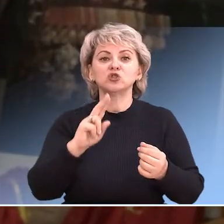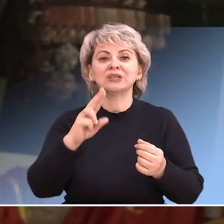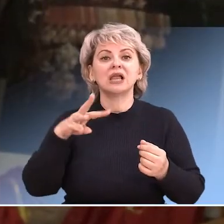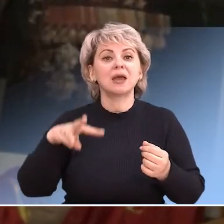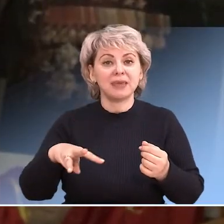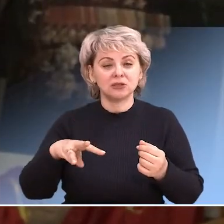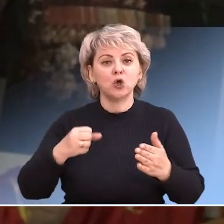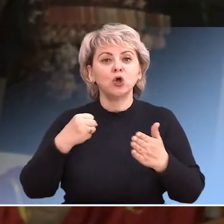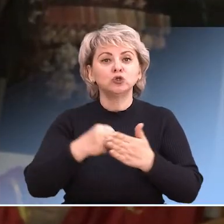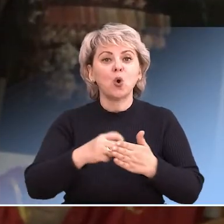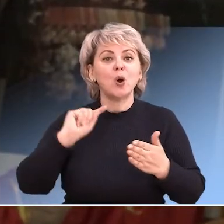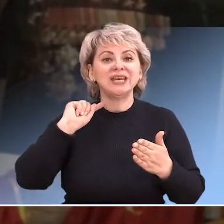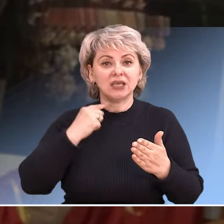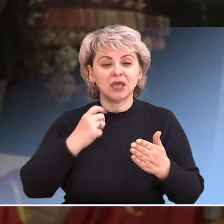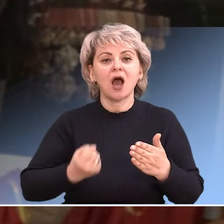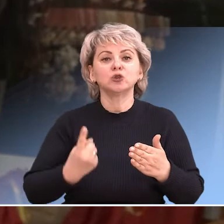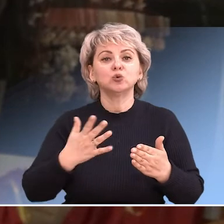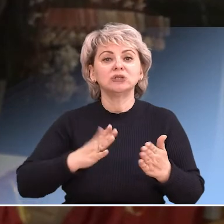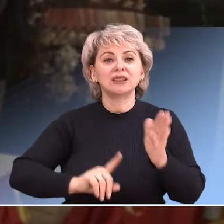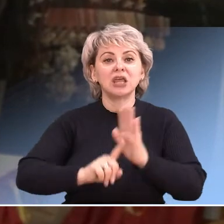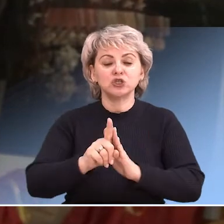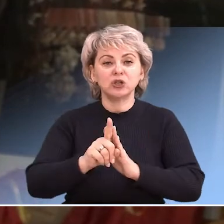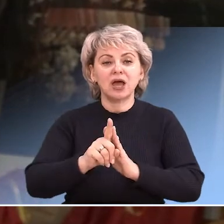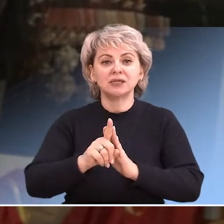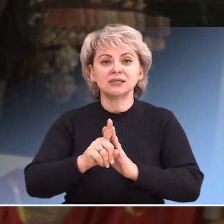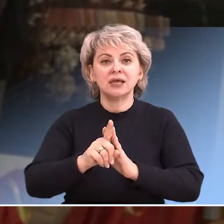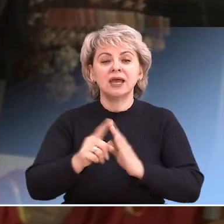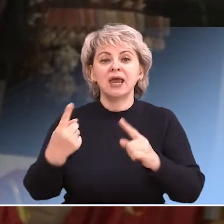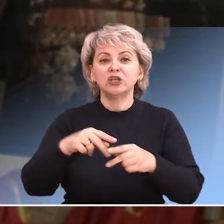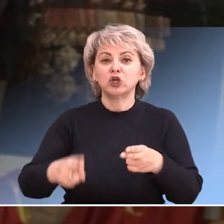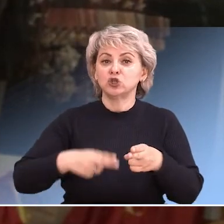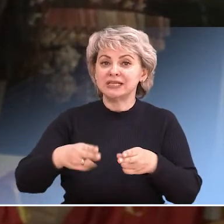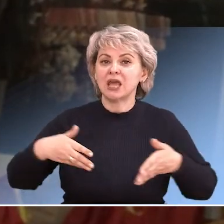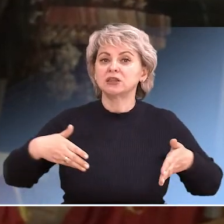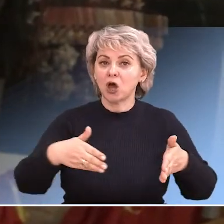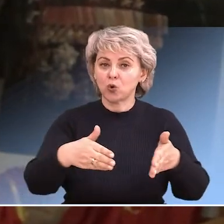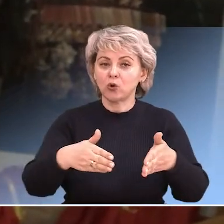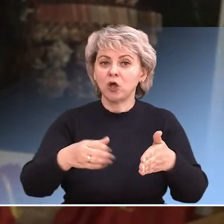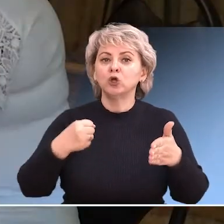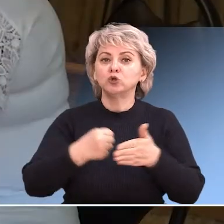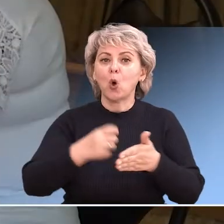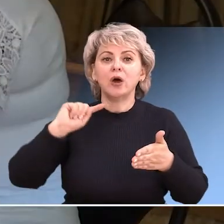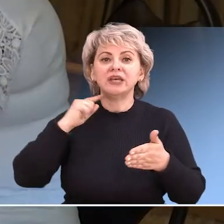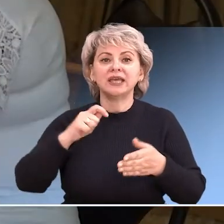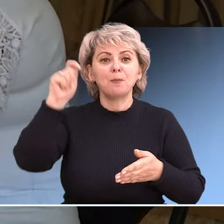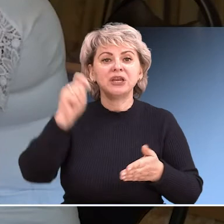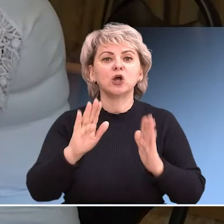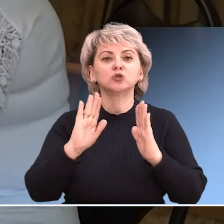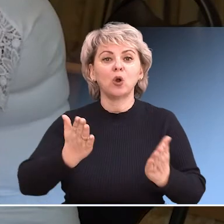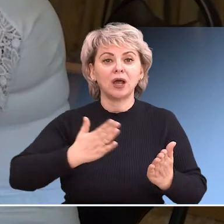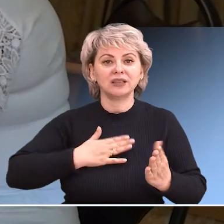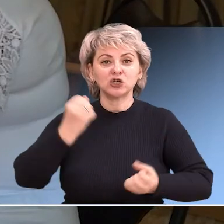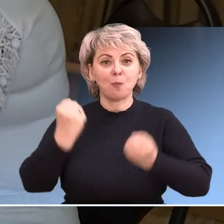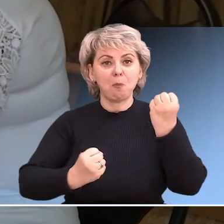более 200 километров до Риги, откуда начиналась эта железная дорога. И до Риги